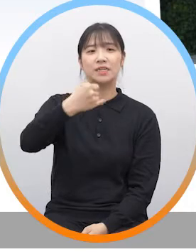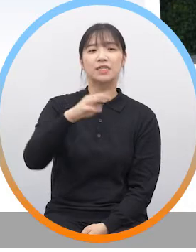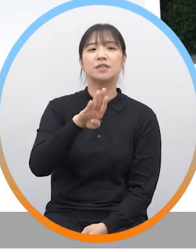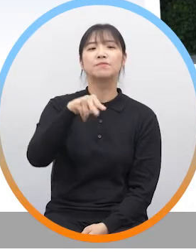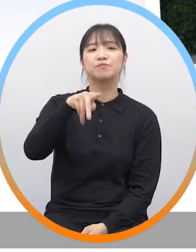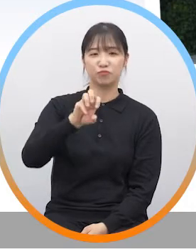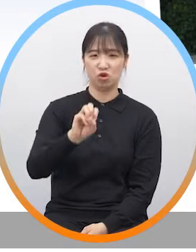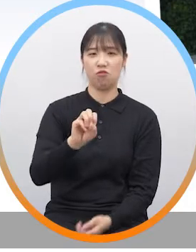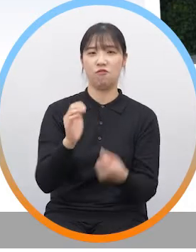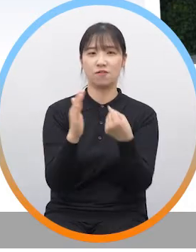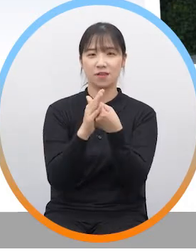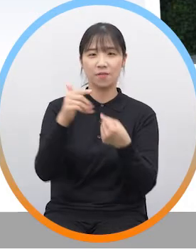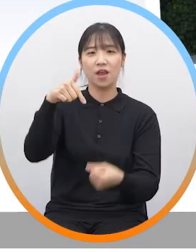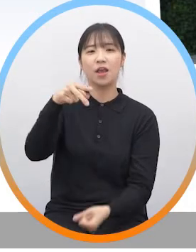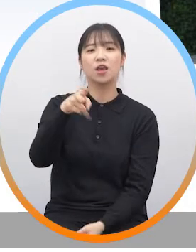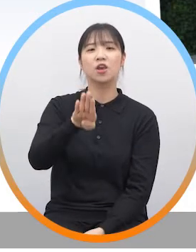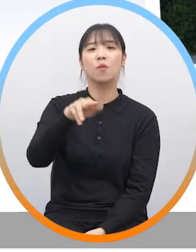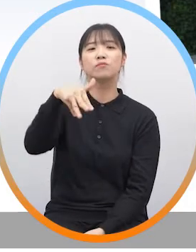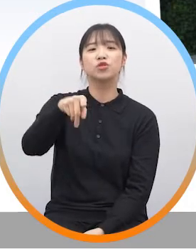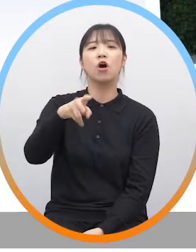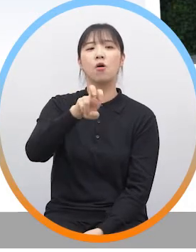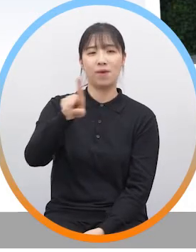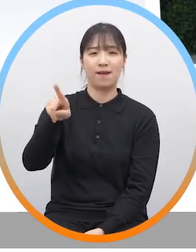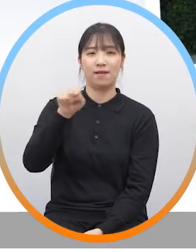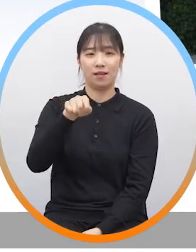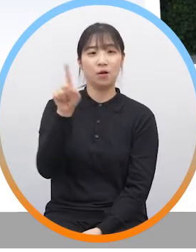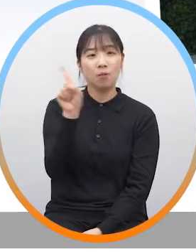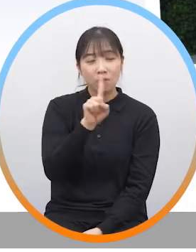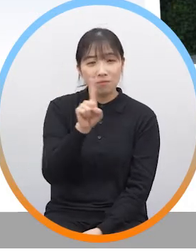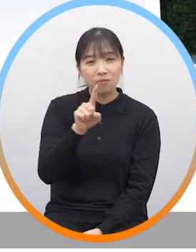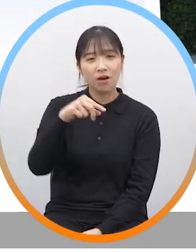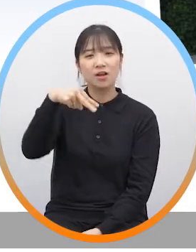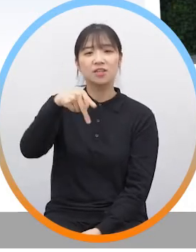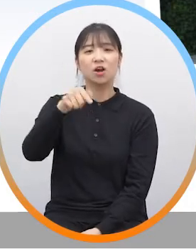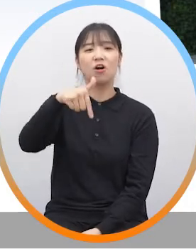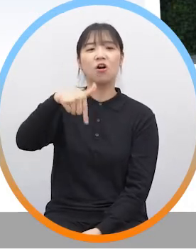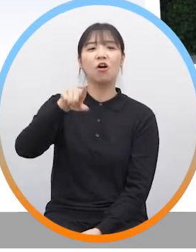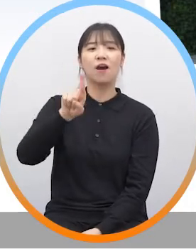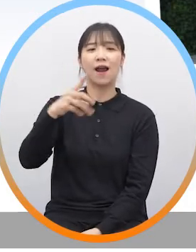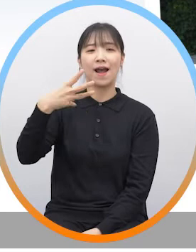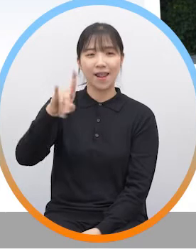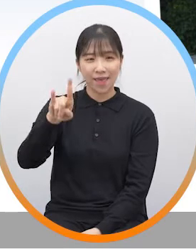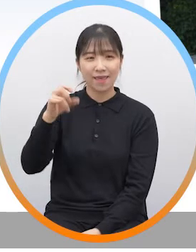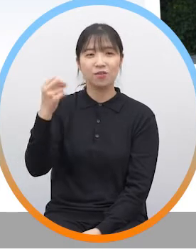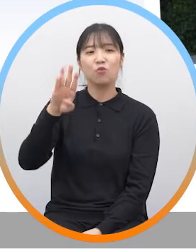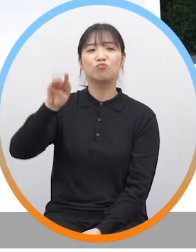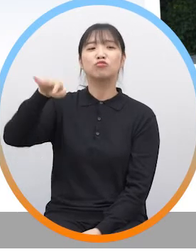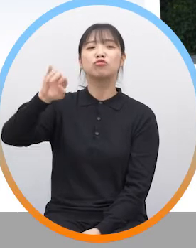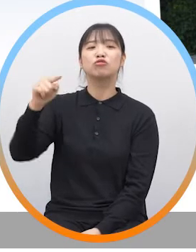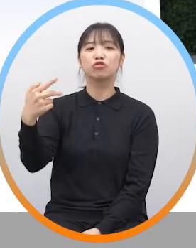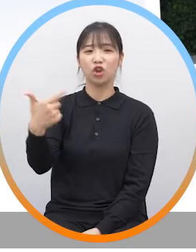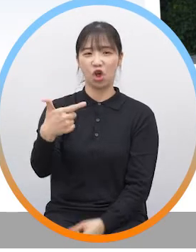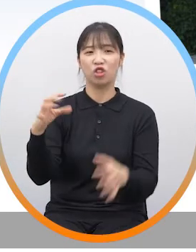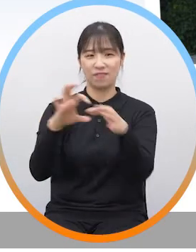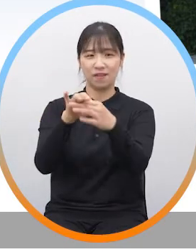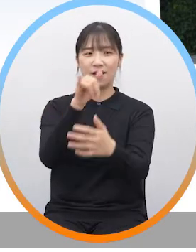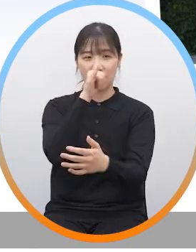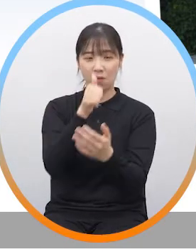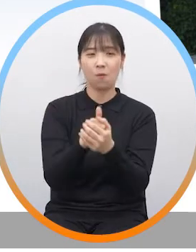읍성이기 때문에 겹쳐마가 되어 있습니다. 겹쳐마라는 것은 서카레이에 부연이 달렸다는 것을 얘기를